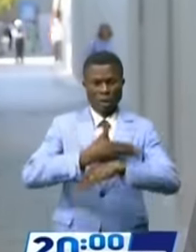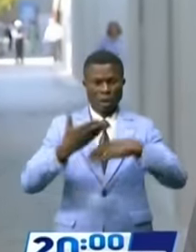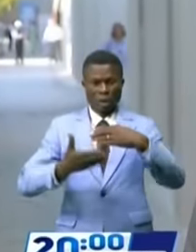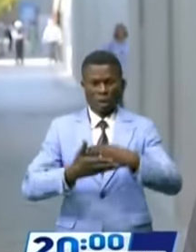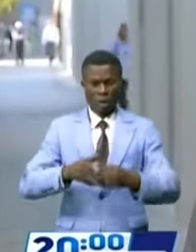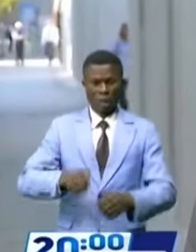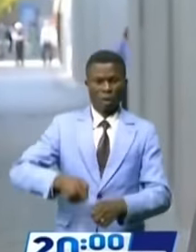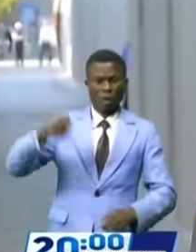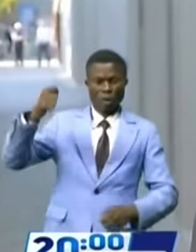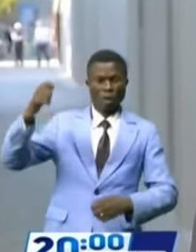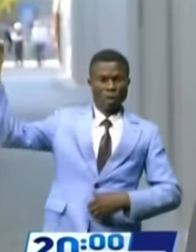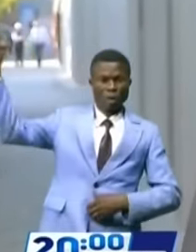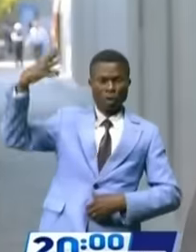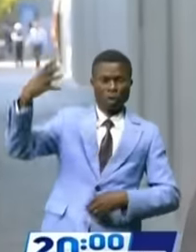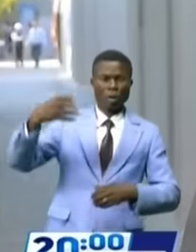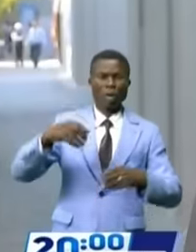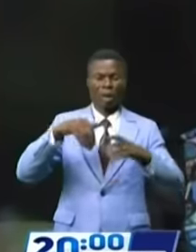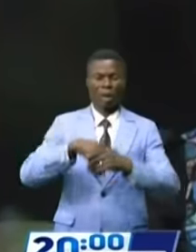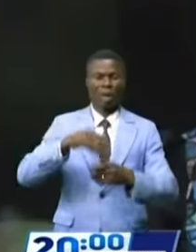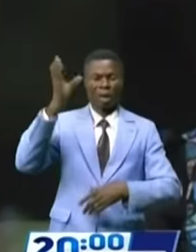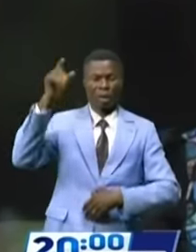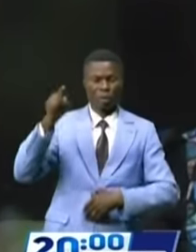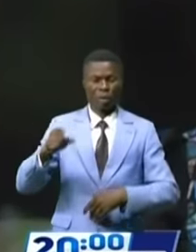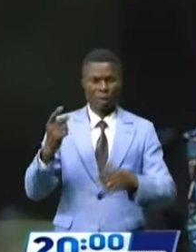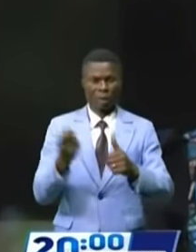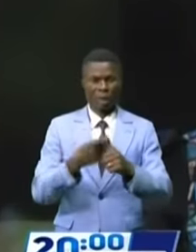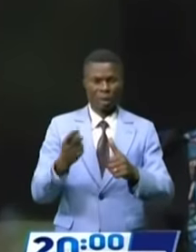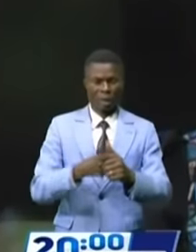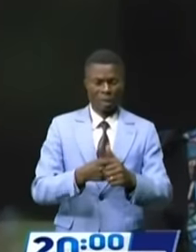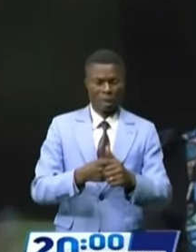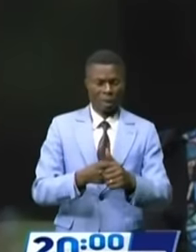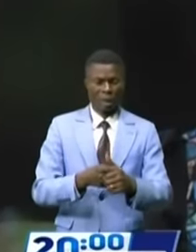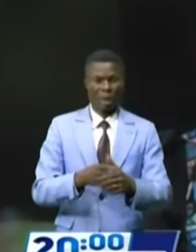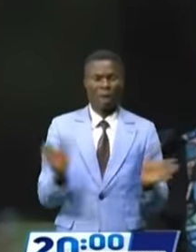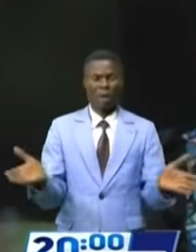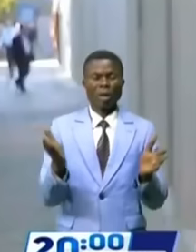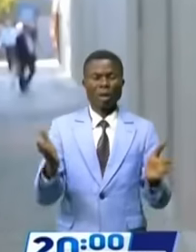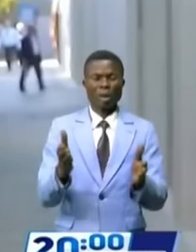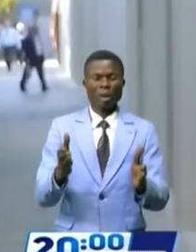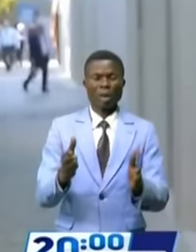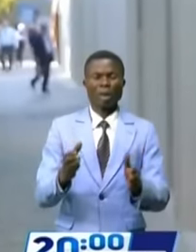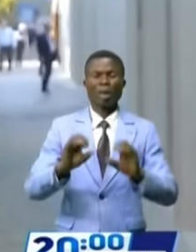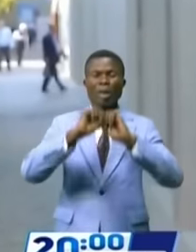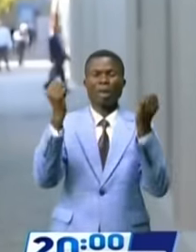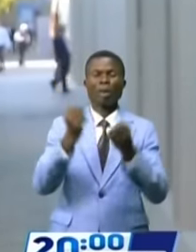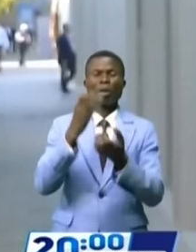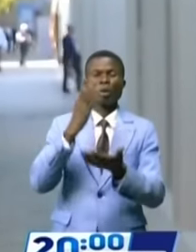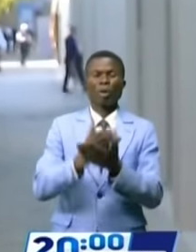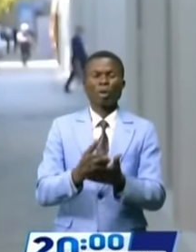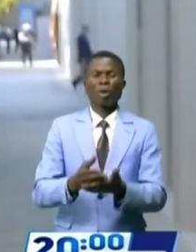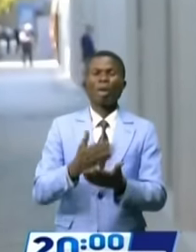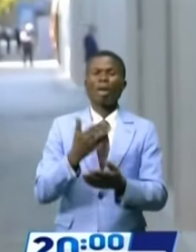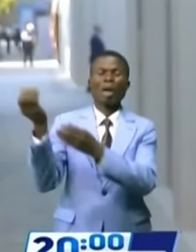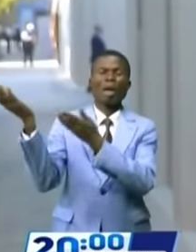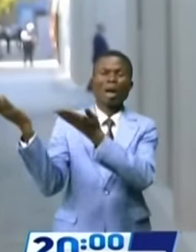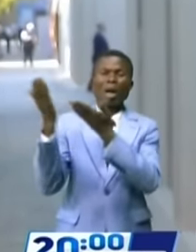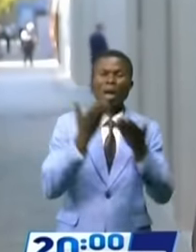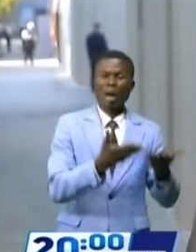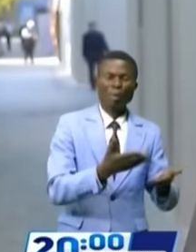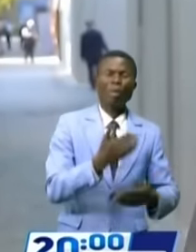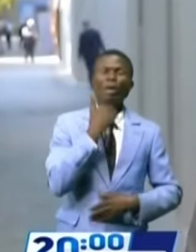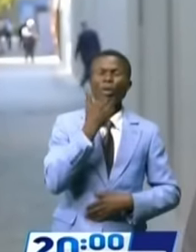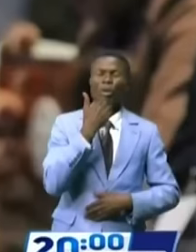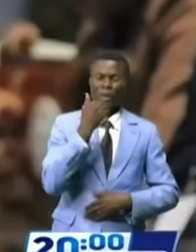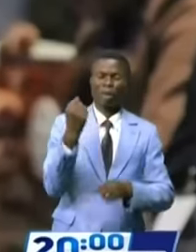centrales solaires et hydroélectriques dans les zones rurales et périurbaines et surtout aussi stimuler le secteur privé en ramenant des investissements, mais en amenant aussi les secteurs